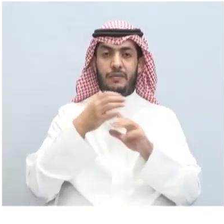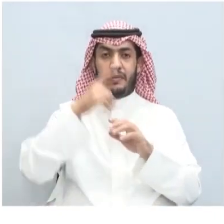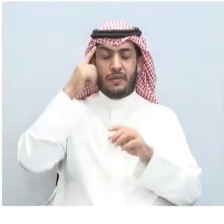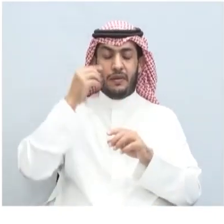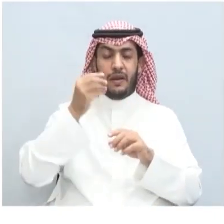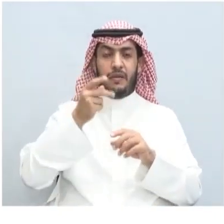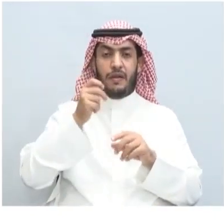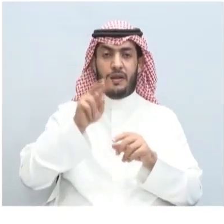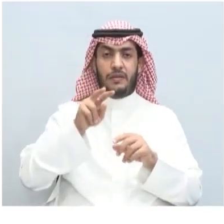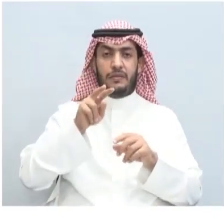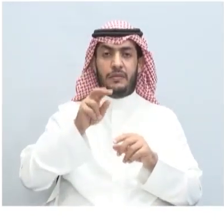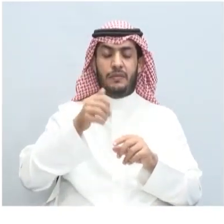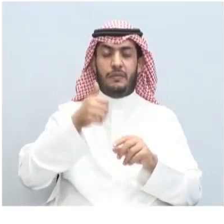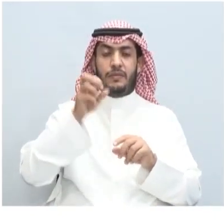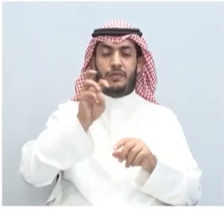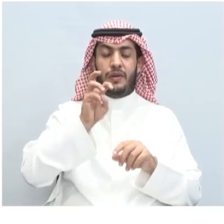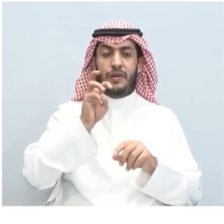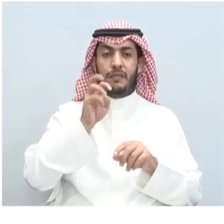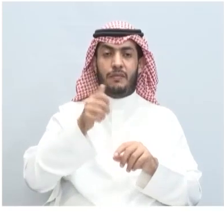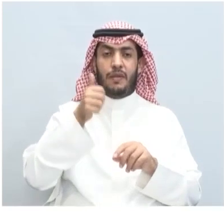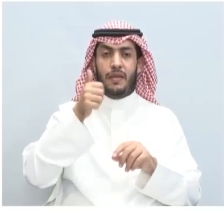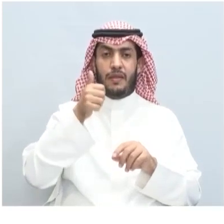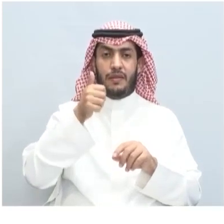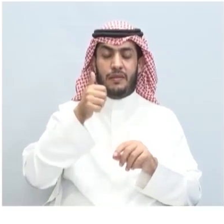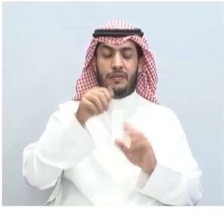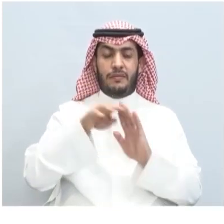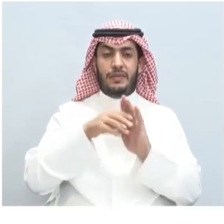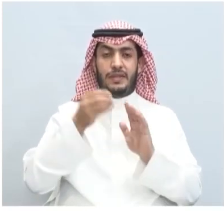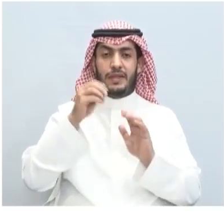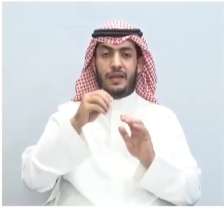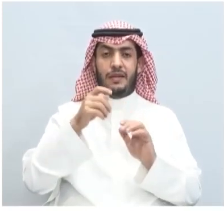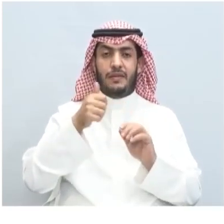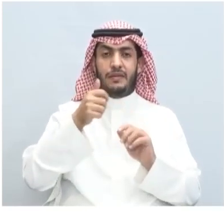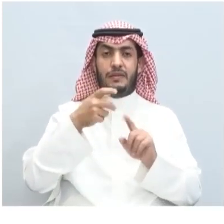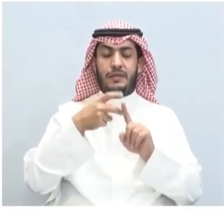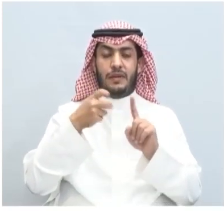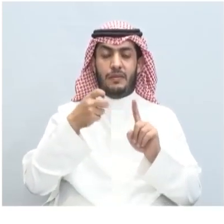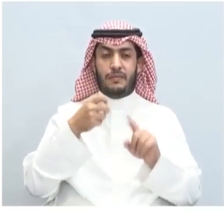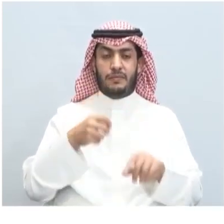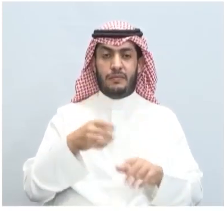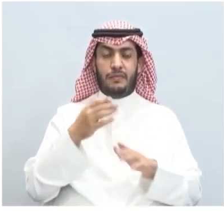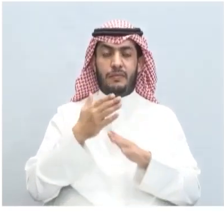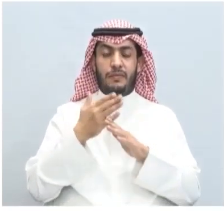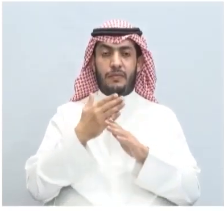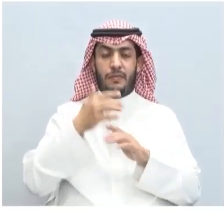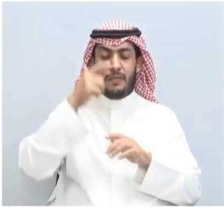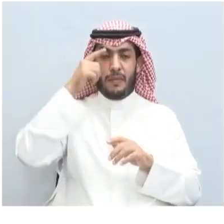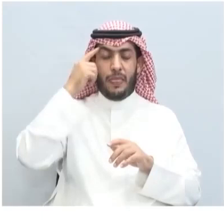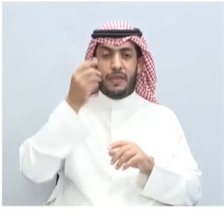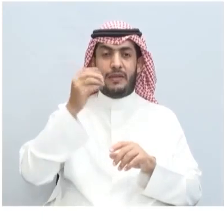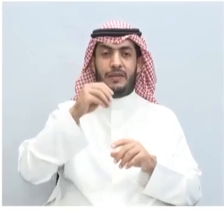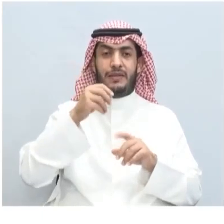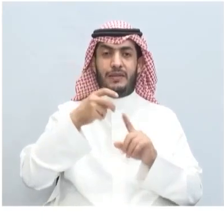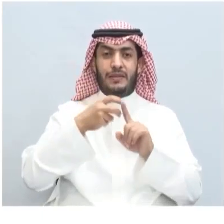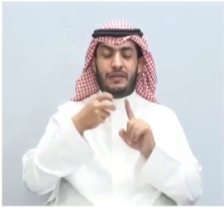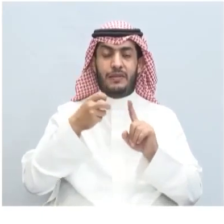تتراجع اسعار الاسهم لكانت كل الشركات قادره على زياده ثروه مالك الاسهم عبر التوزيعات بمعنى لو كان كل توزيع